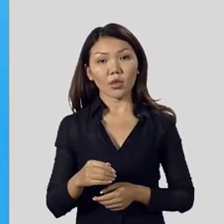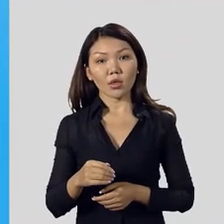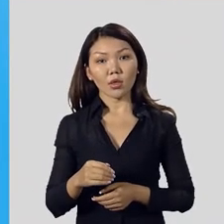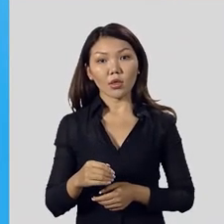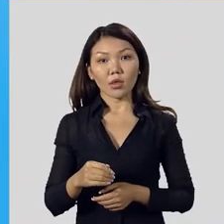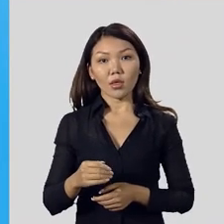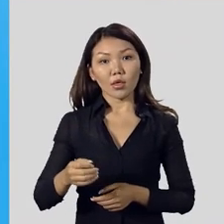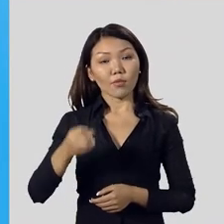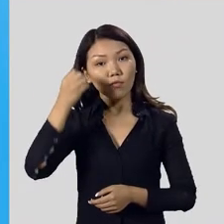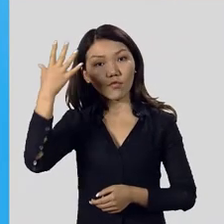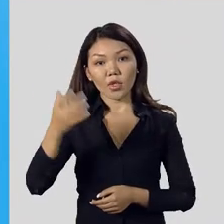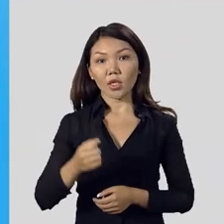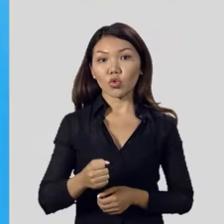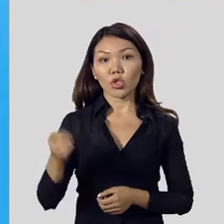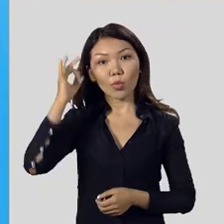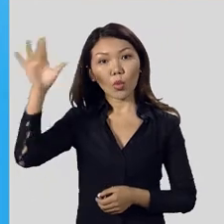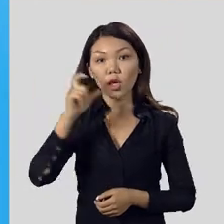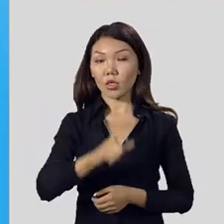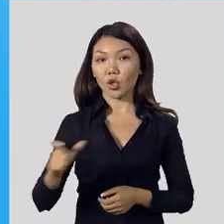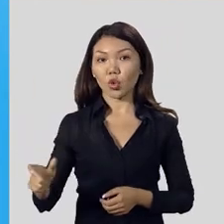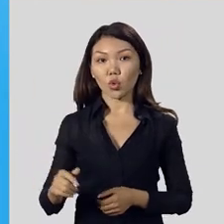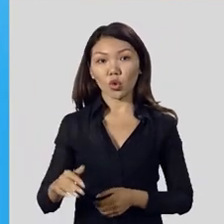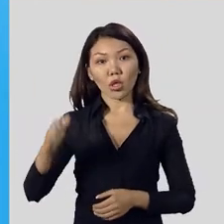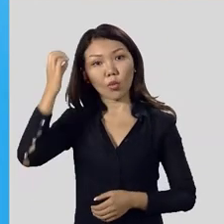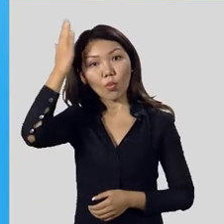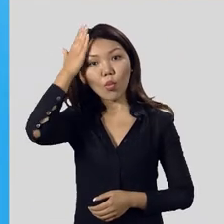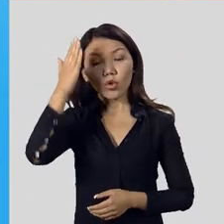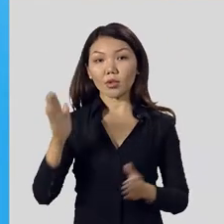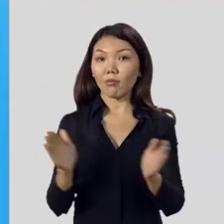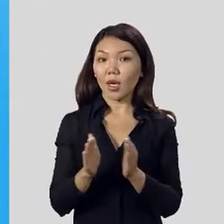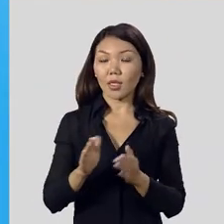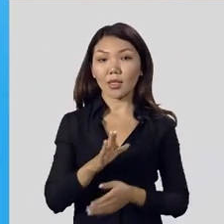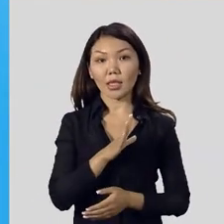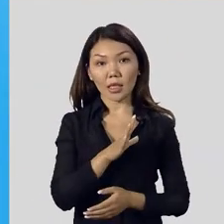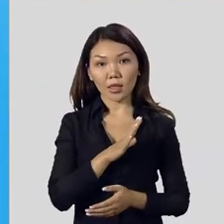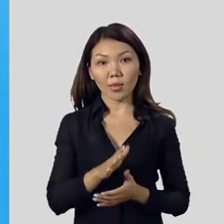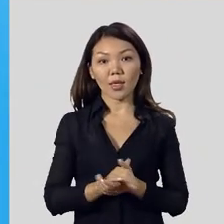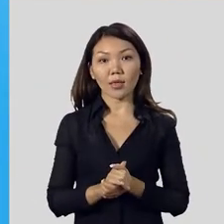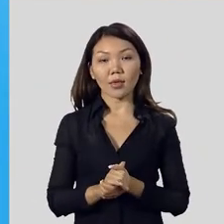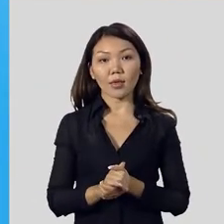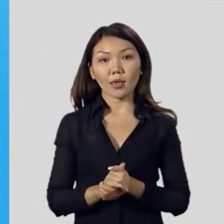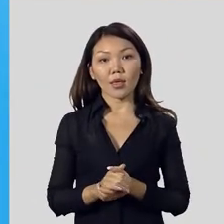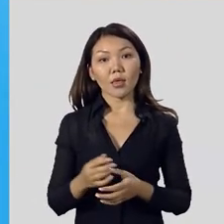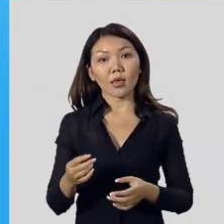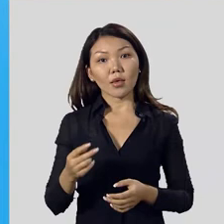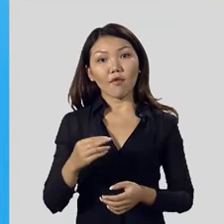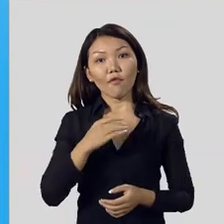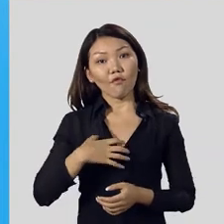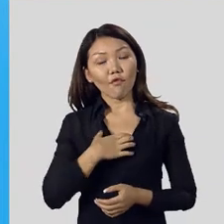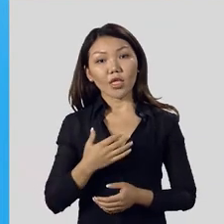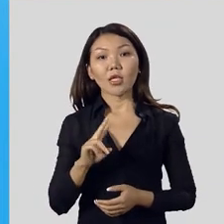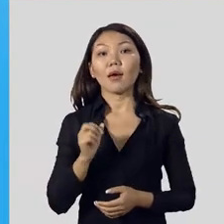сравнительно небольшого веса. Важно не сколько весит мозг, а насколько активно работают